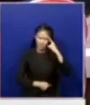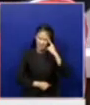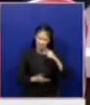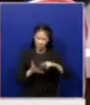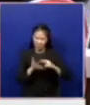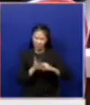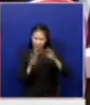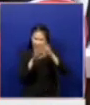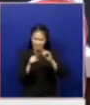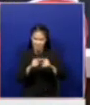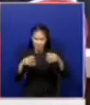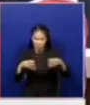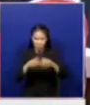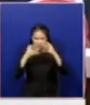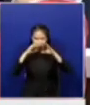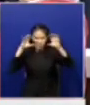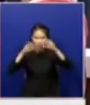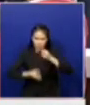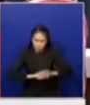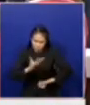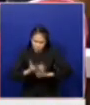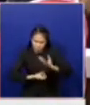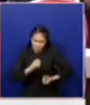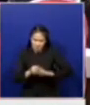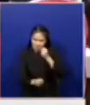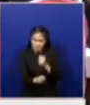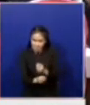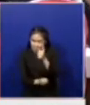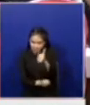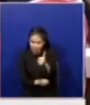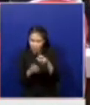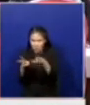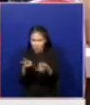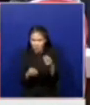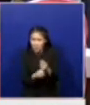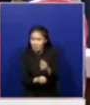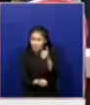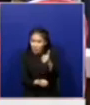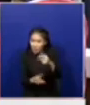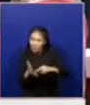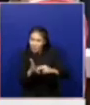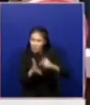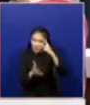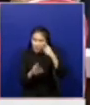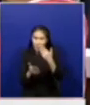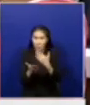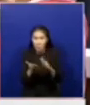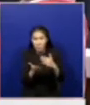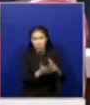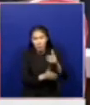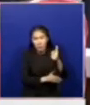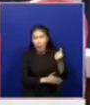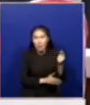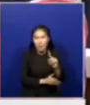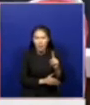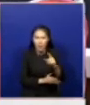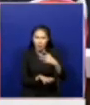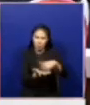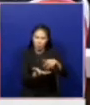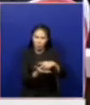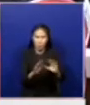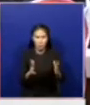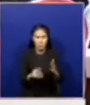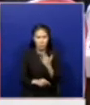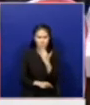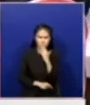ขีดความสามารถว่ามีวิธีการใดที่จะชำระหนี้คืนอย่างไร